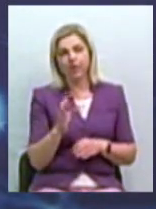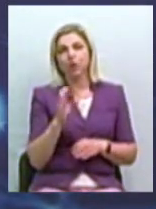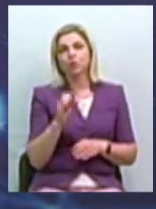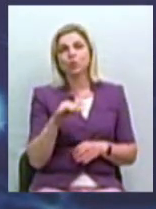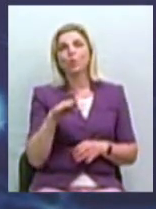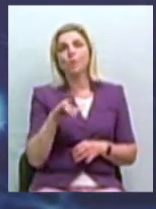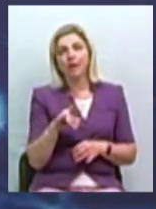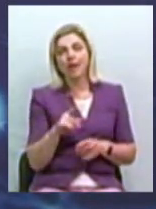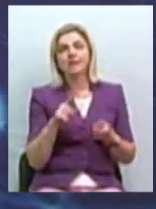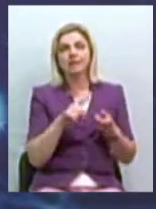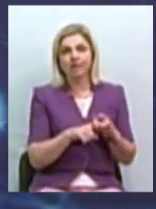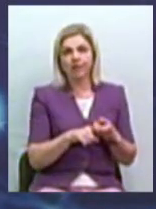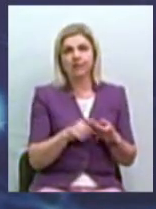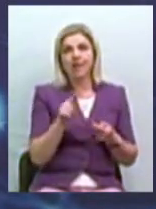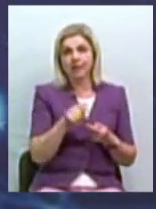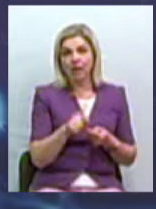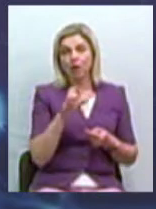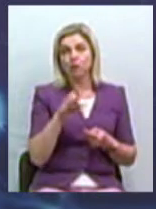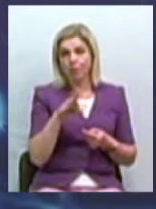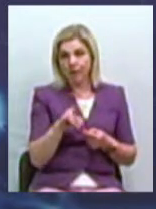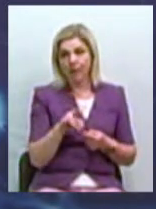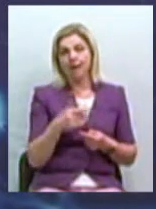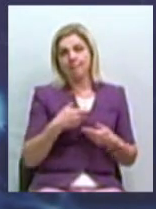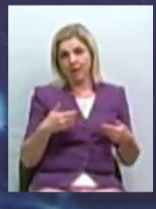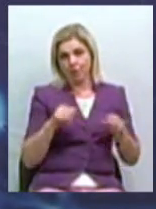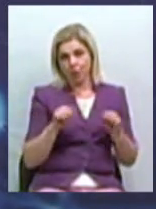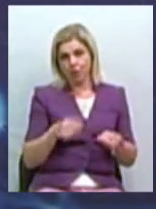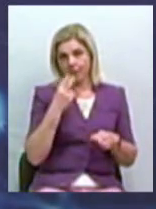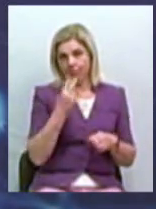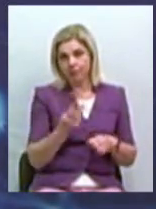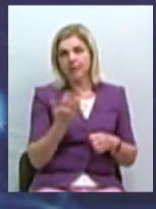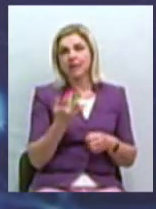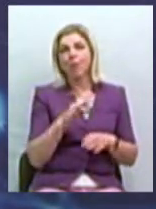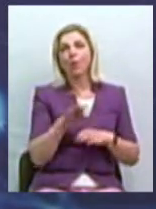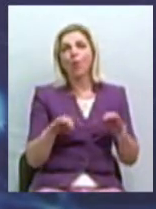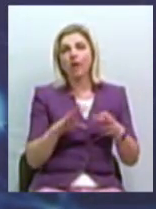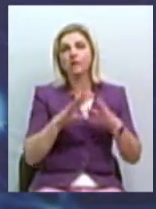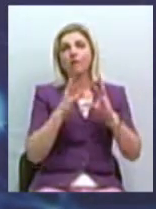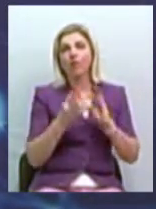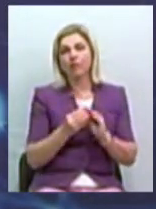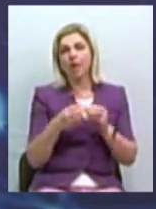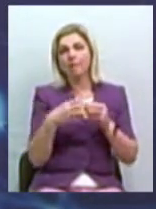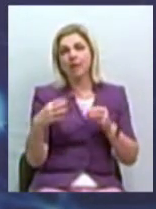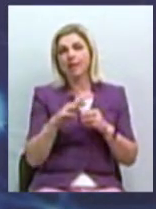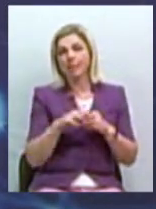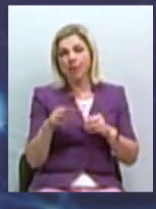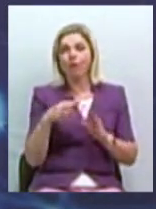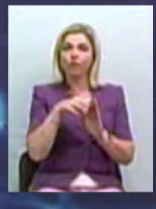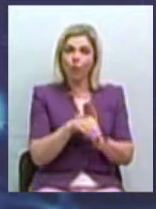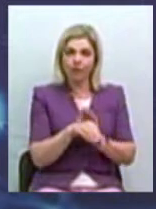в залежності від тих сум, ми зможемо подивитися, скільки проєктів загалом в 15 мільйонів